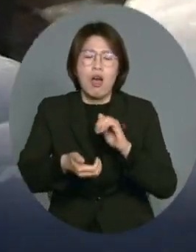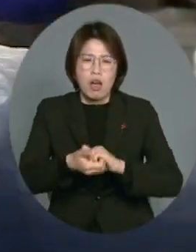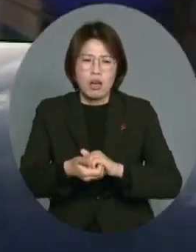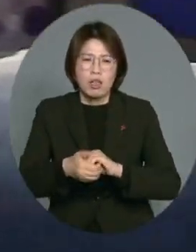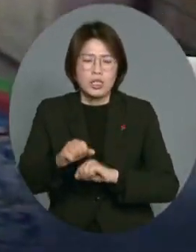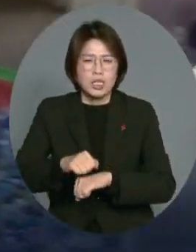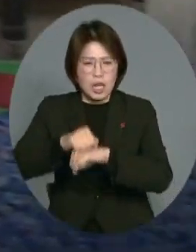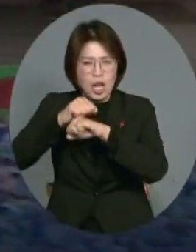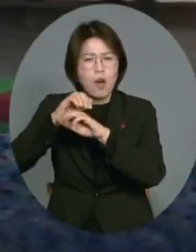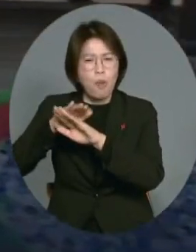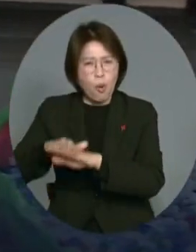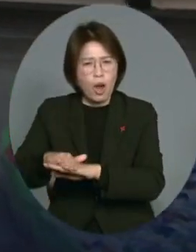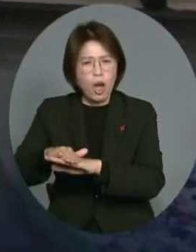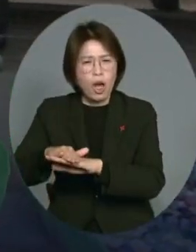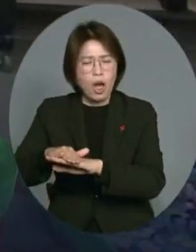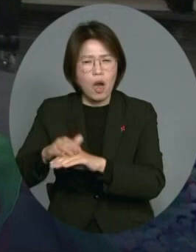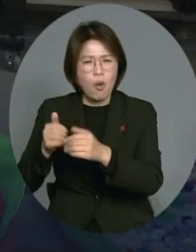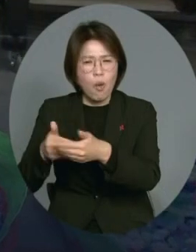수 있는